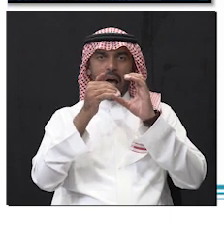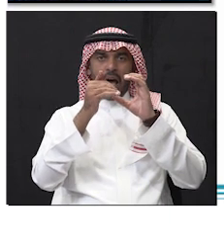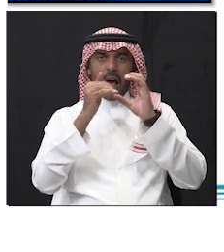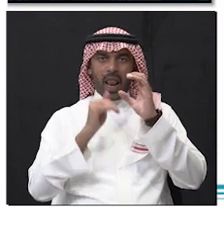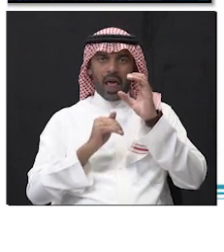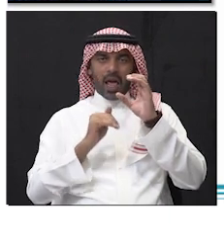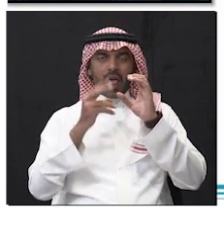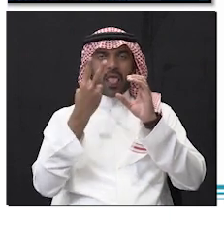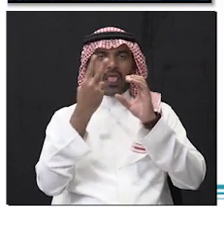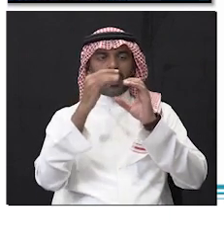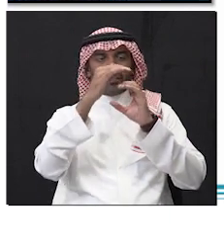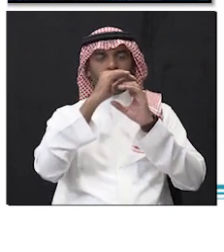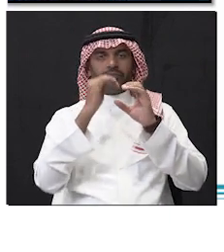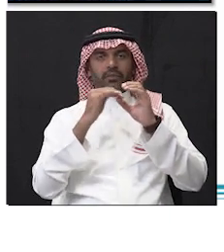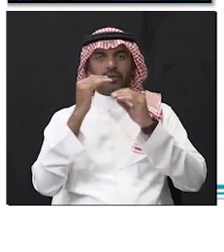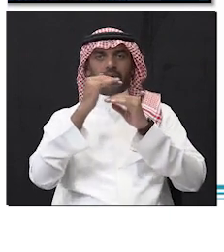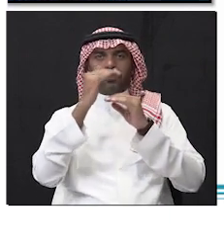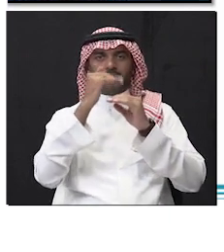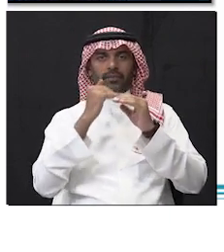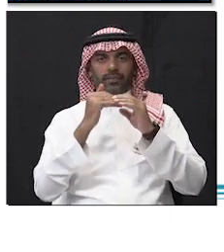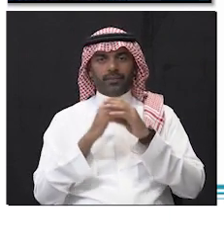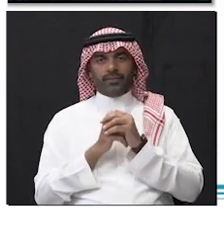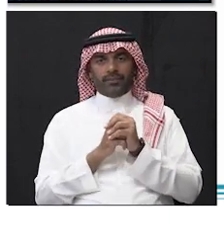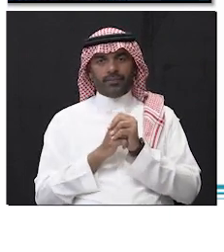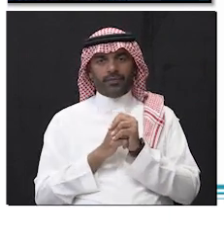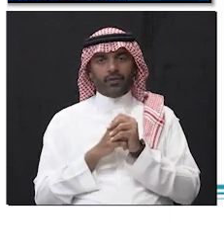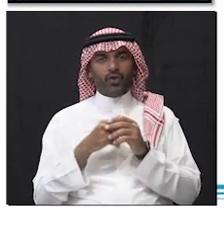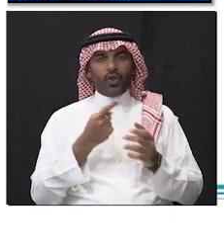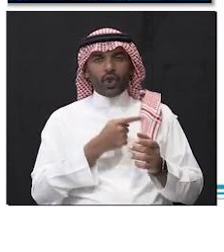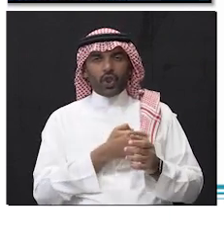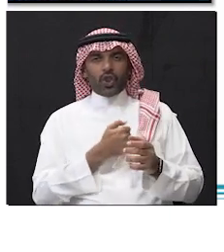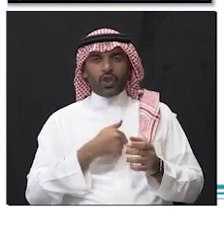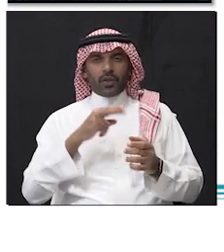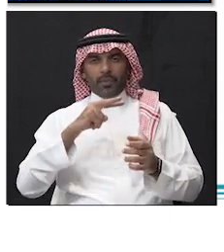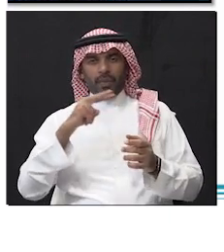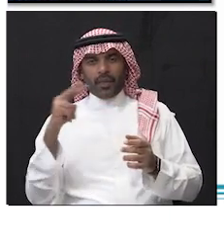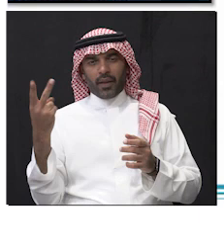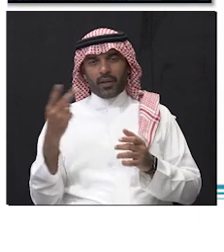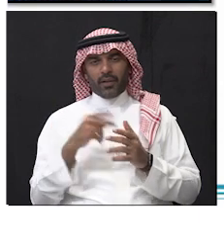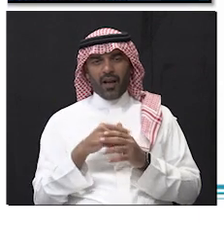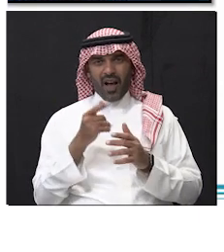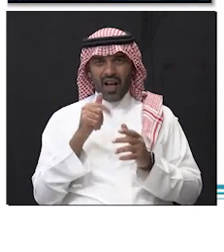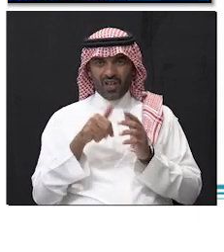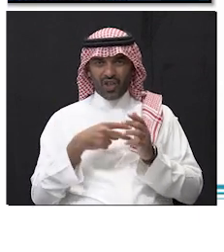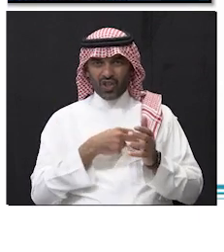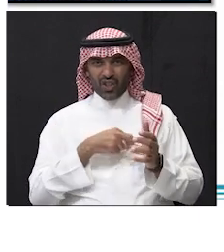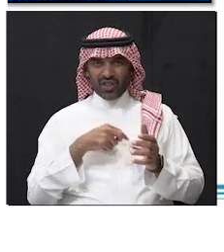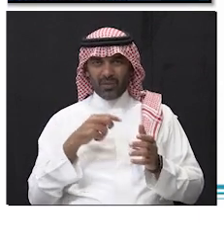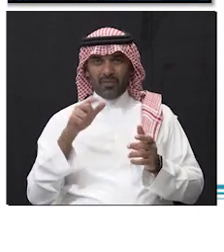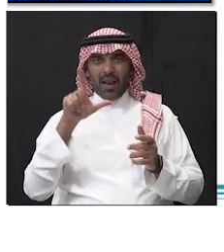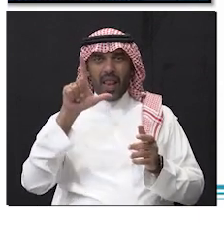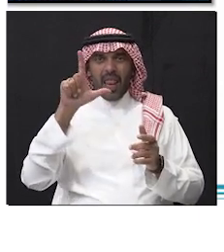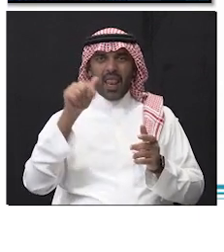تسمى اللاسعات؟ ماذا تسمى؟ لاحظ هنا ولاحظ هنا.